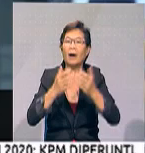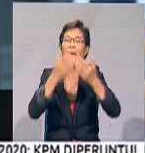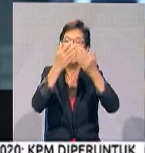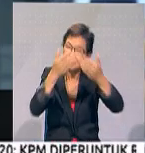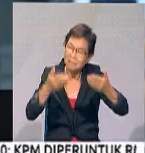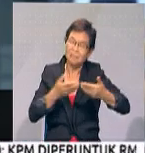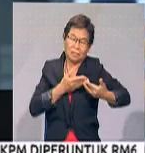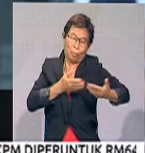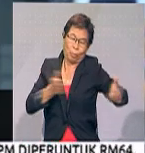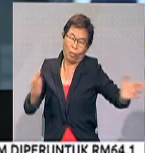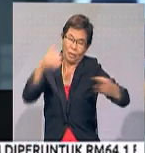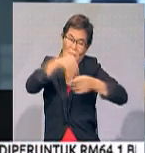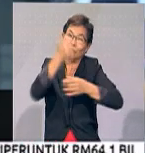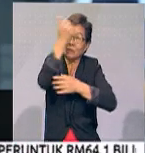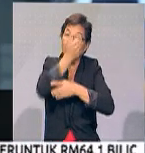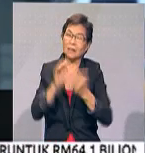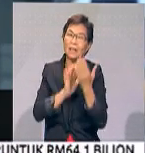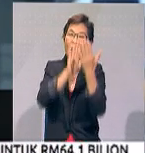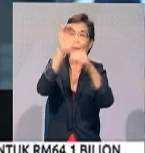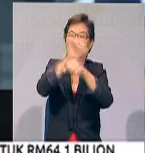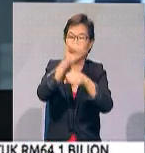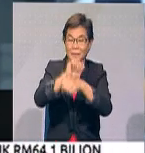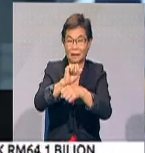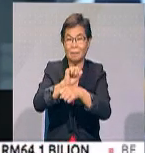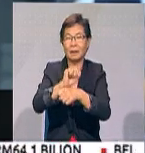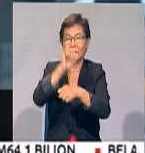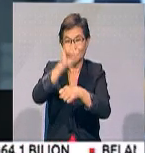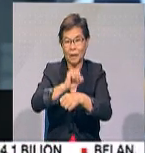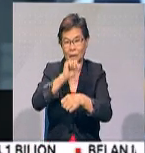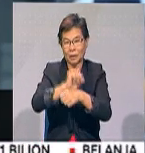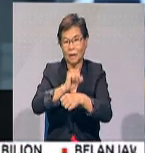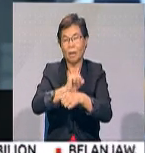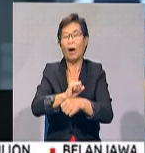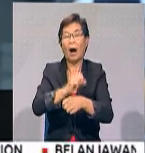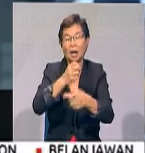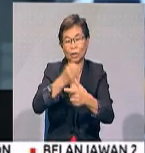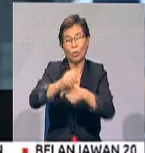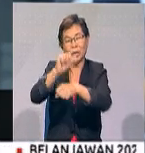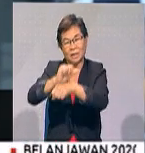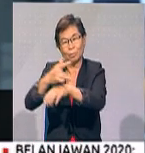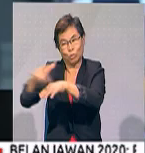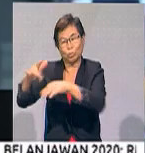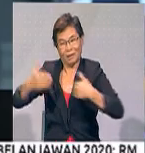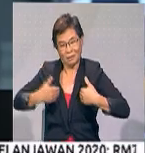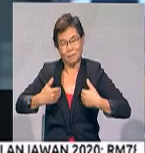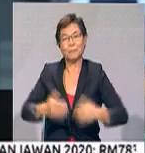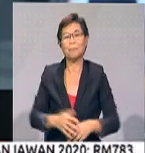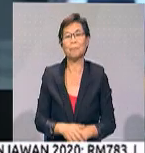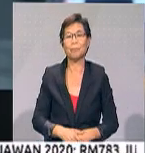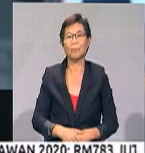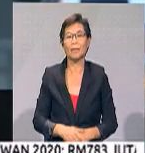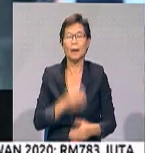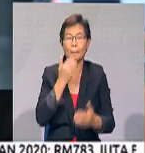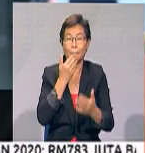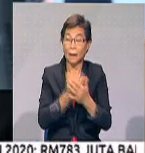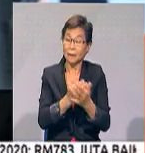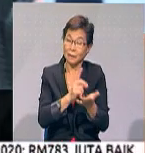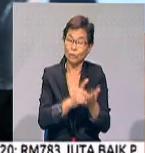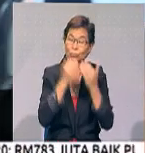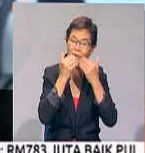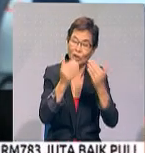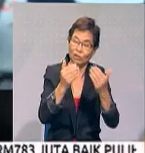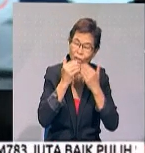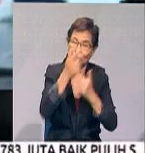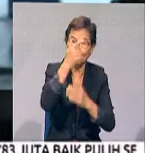keterbukaan mereka dalam sikap mereka terhadap pekerjaan-pekerjaan yang ataupun peluang yang ada. Baik, Doktor. Terima kasih